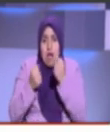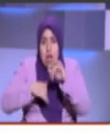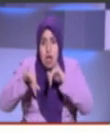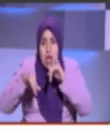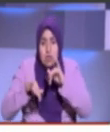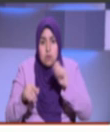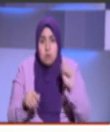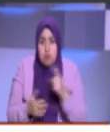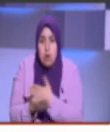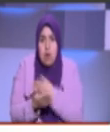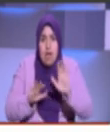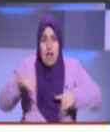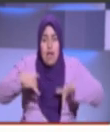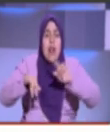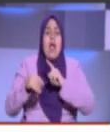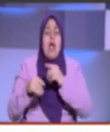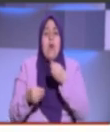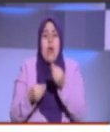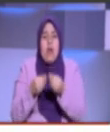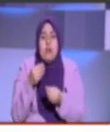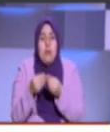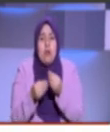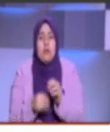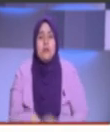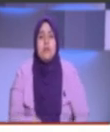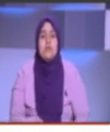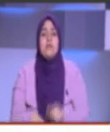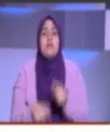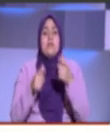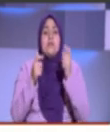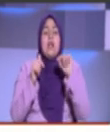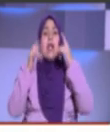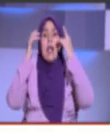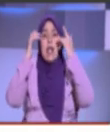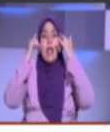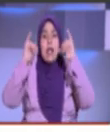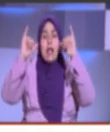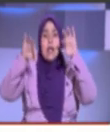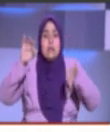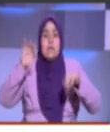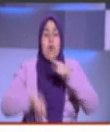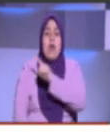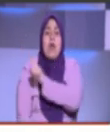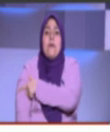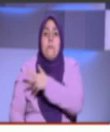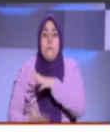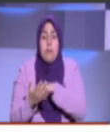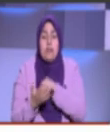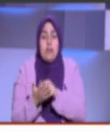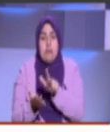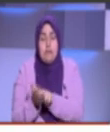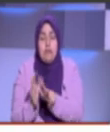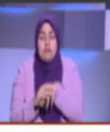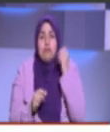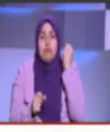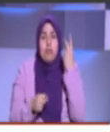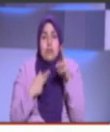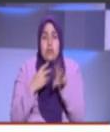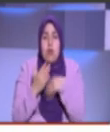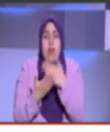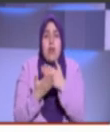هذا كان كما هو الحال في بعض الدول الأخرى، يعني ألمانيا وإسبانيا أيضا بدأت في تنفيذ هذا الأمر أو التفكير في تنفيذ